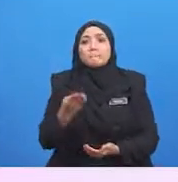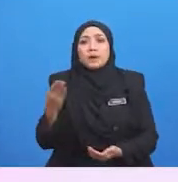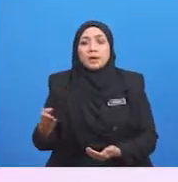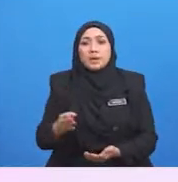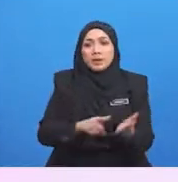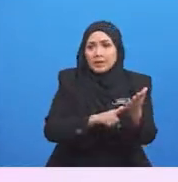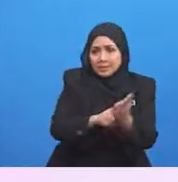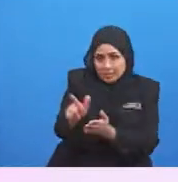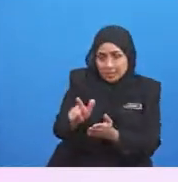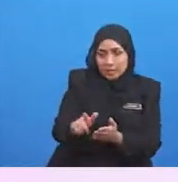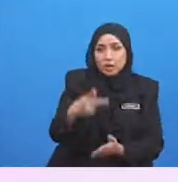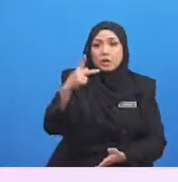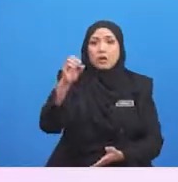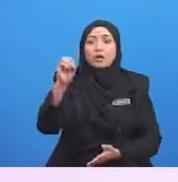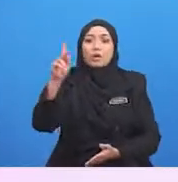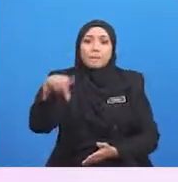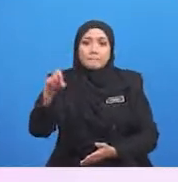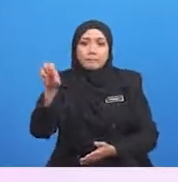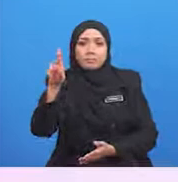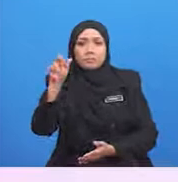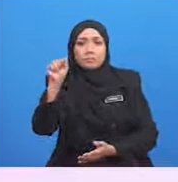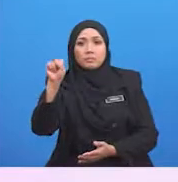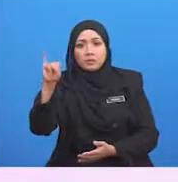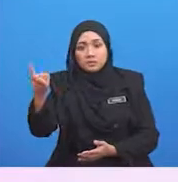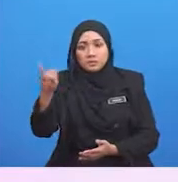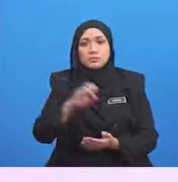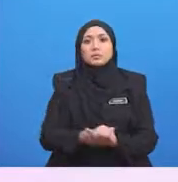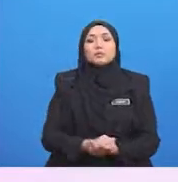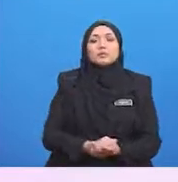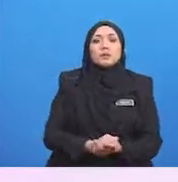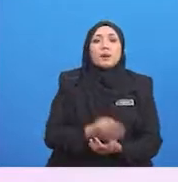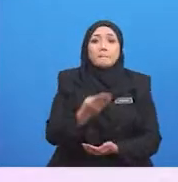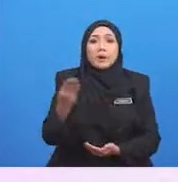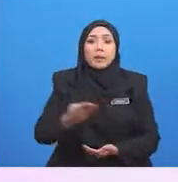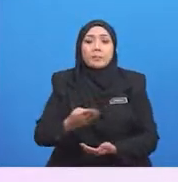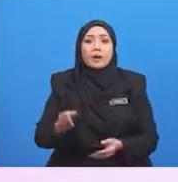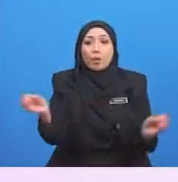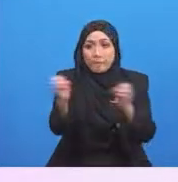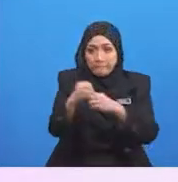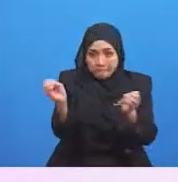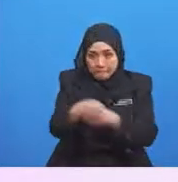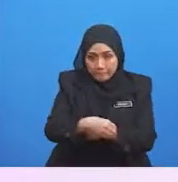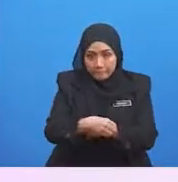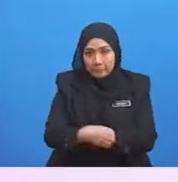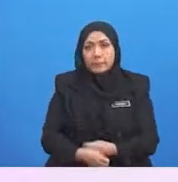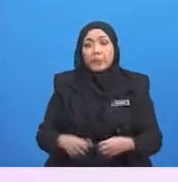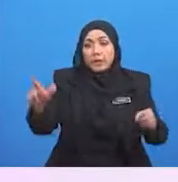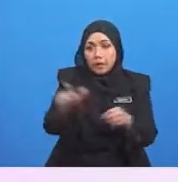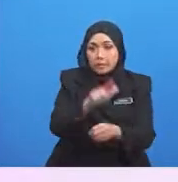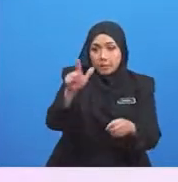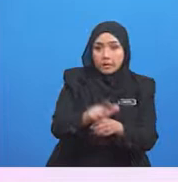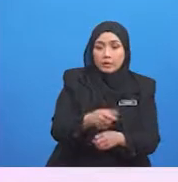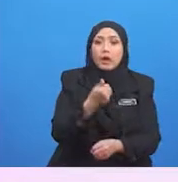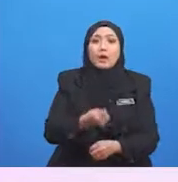pengeluaran. Contoh barang modal adalah seperti bangunan kilang dan pejabat serta kelengkapan dan peralatan